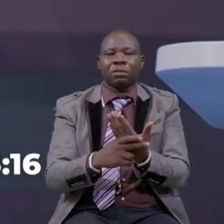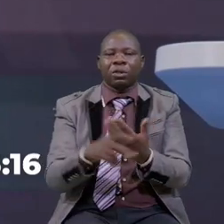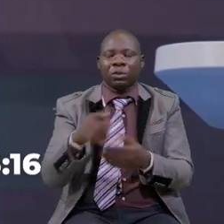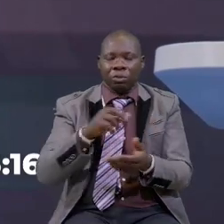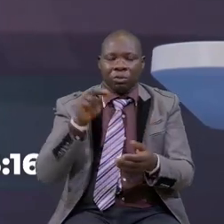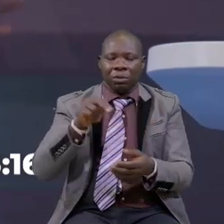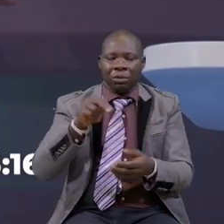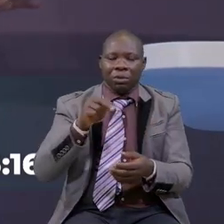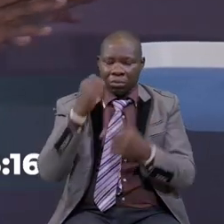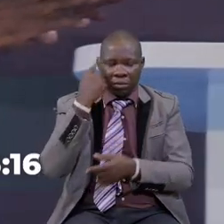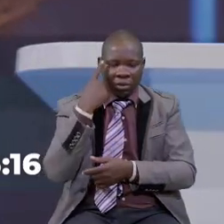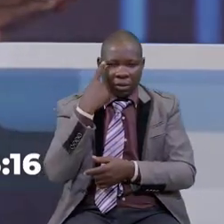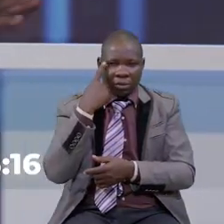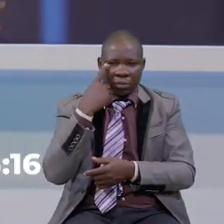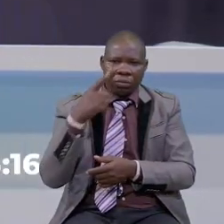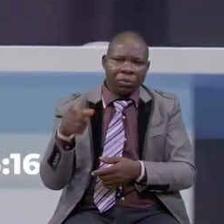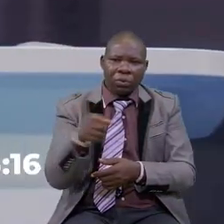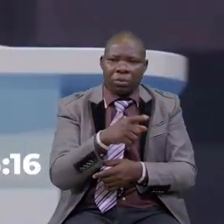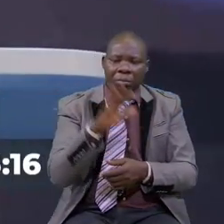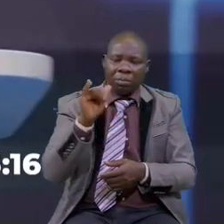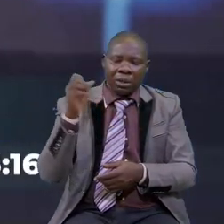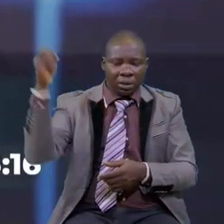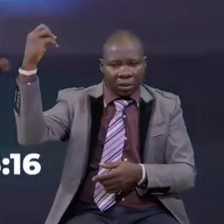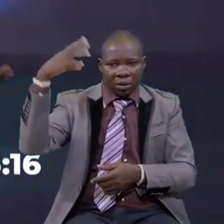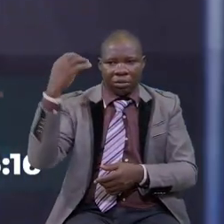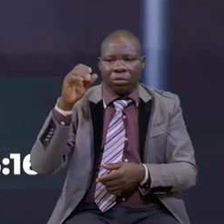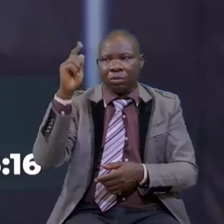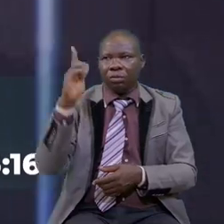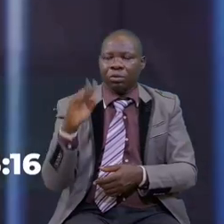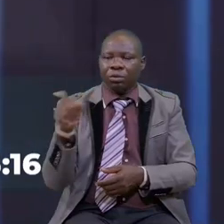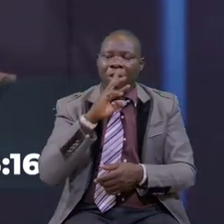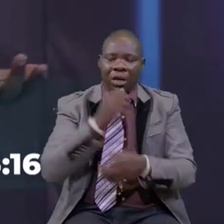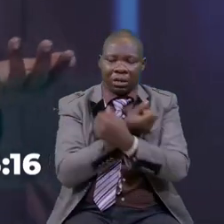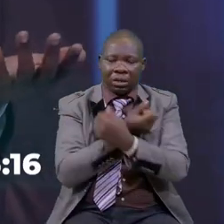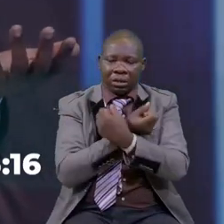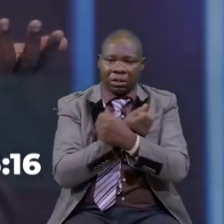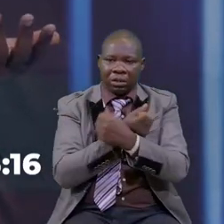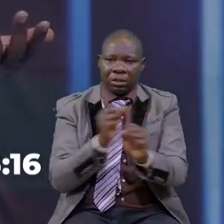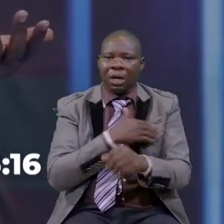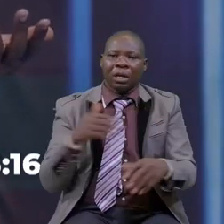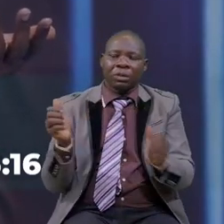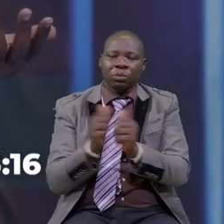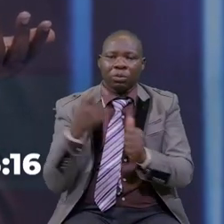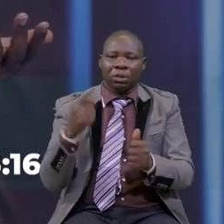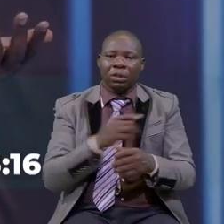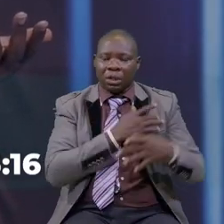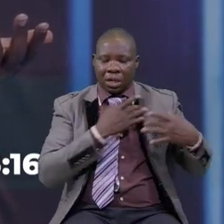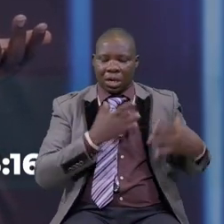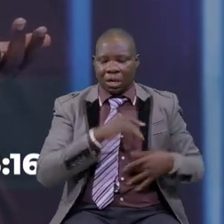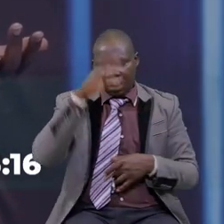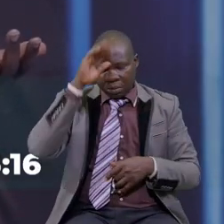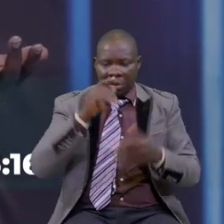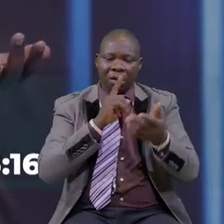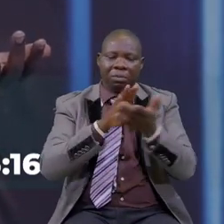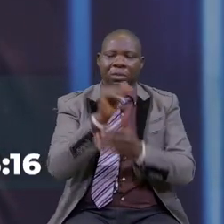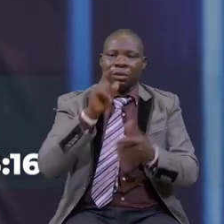vous devez comprendre, par la grâce de Dieu, vous êtes sauvés. Et avec que c'est en